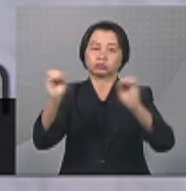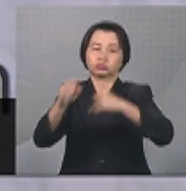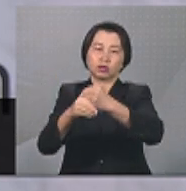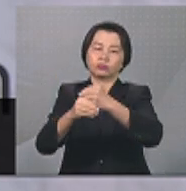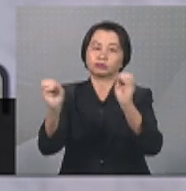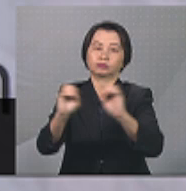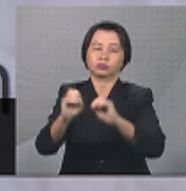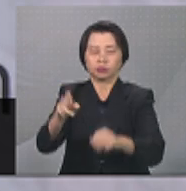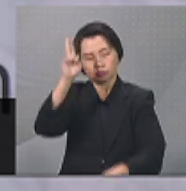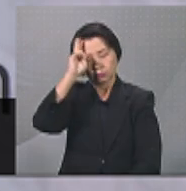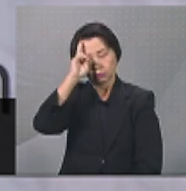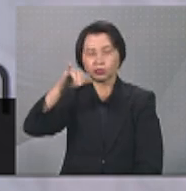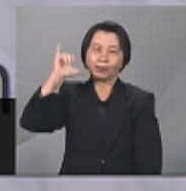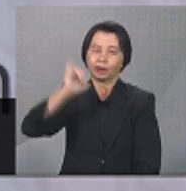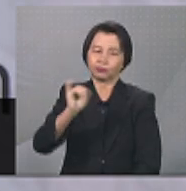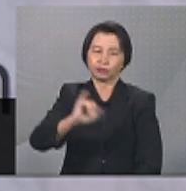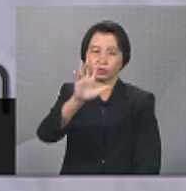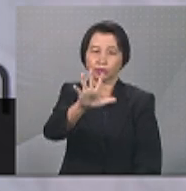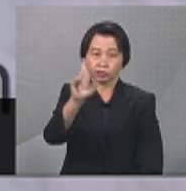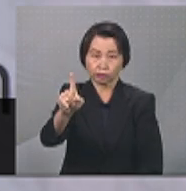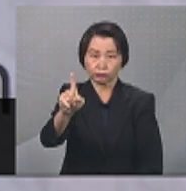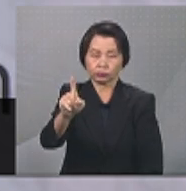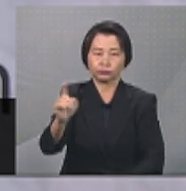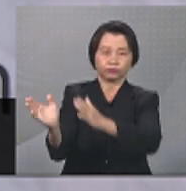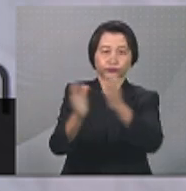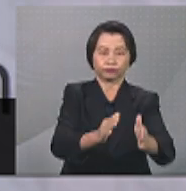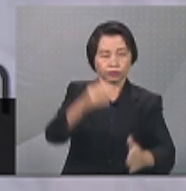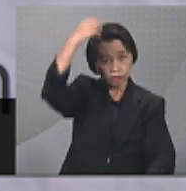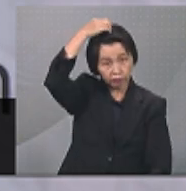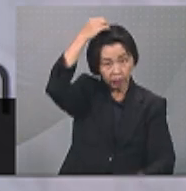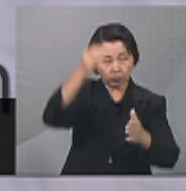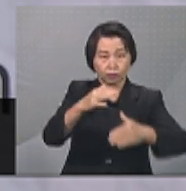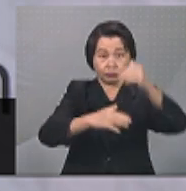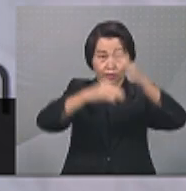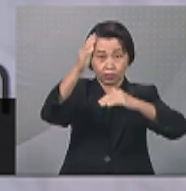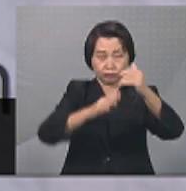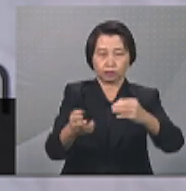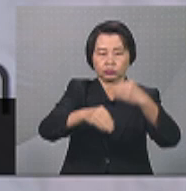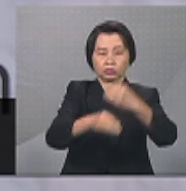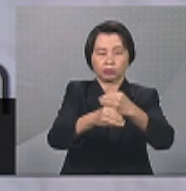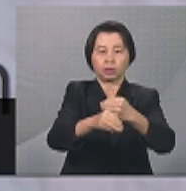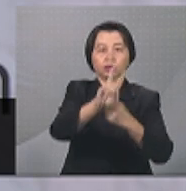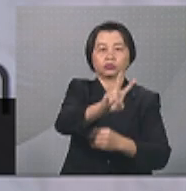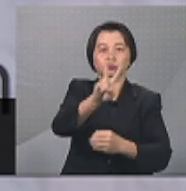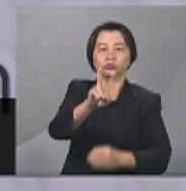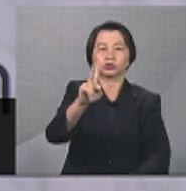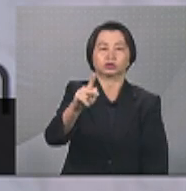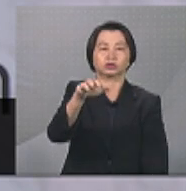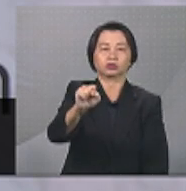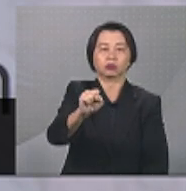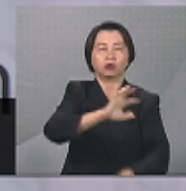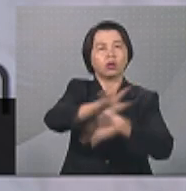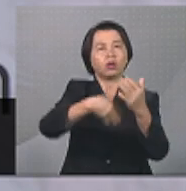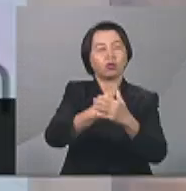iaitu kekal jumlah kes 51. Dan Selangor Mansion ada pertambahan 22 kes,